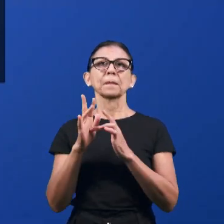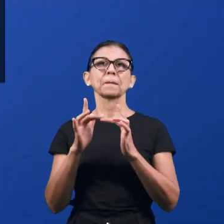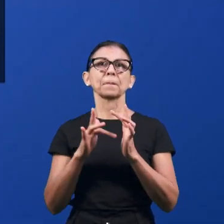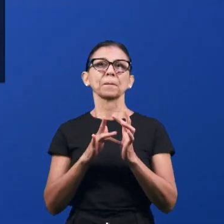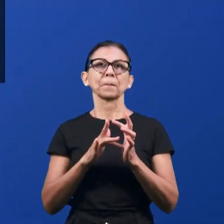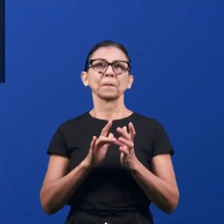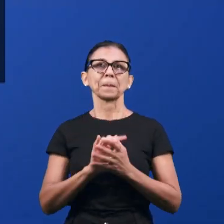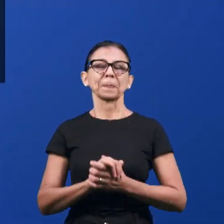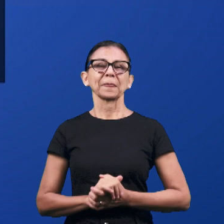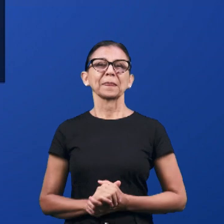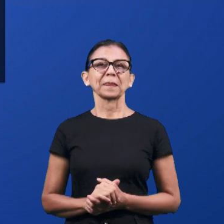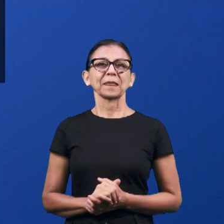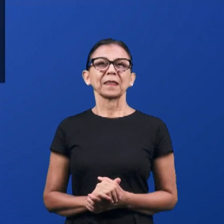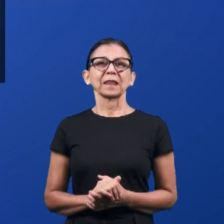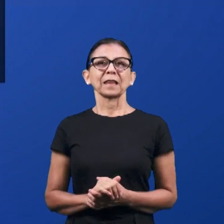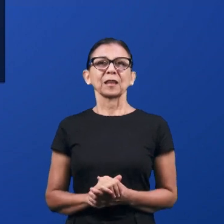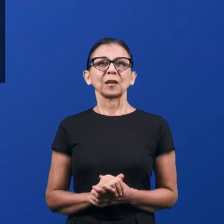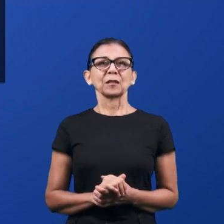frères.